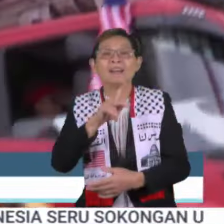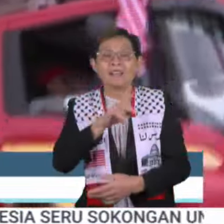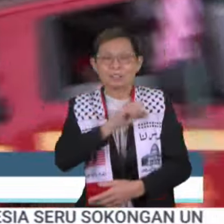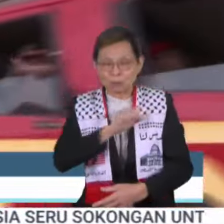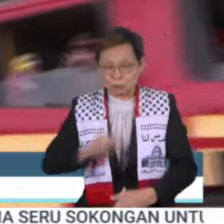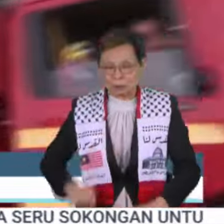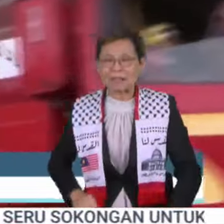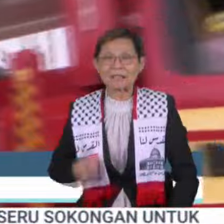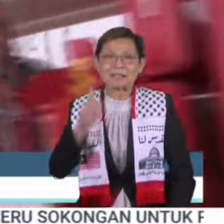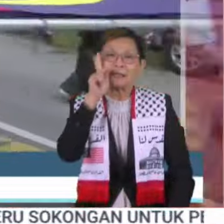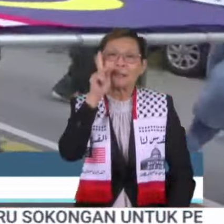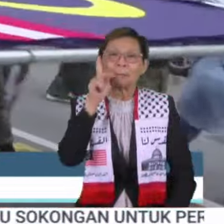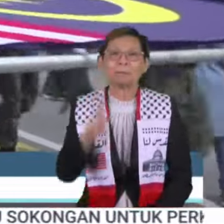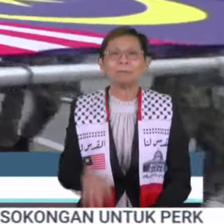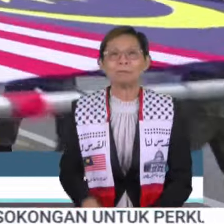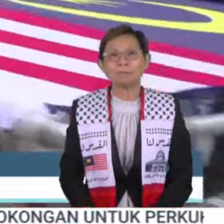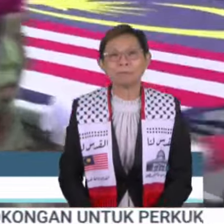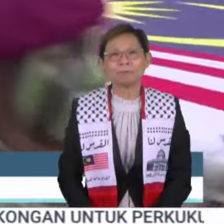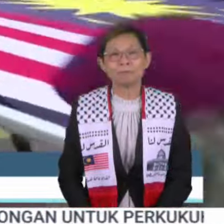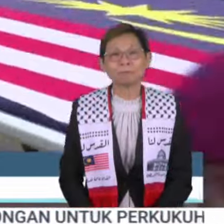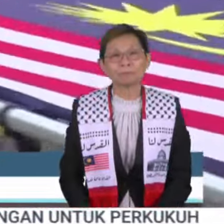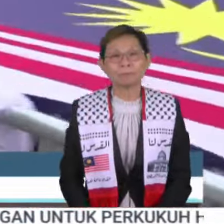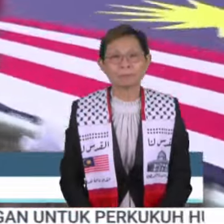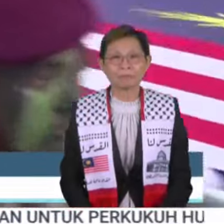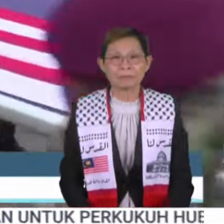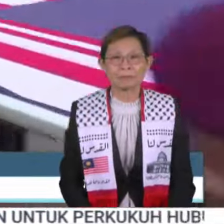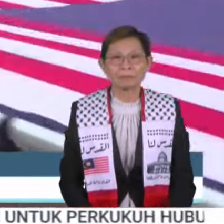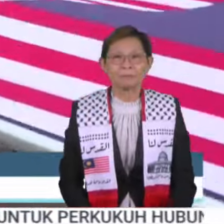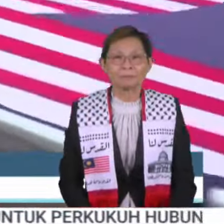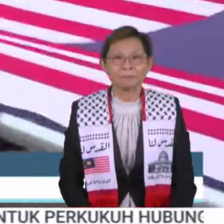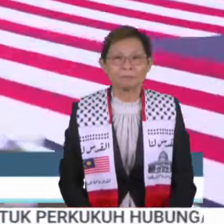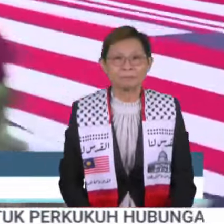Sultanah Malihah, almarhum Tengku Arif.